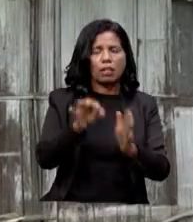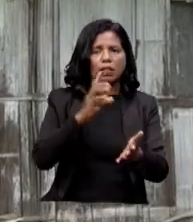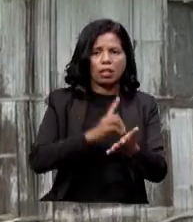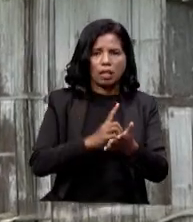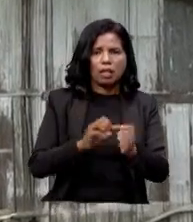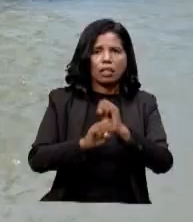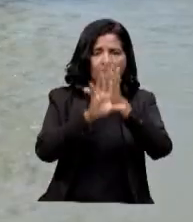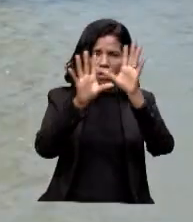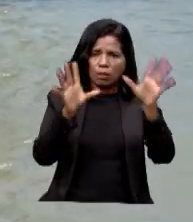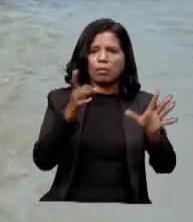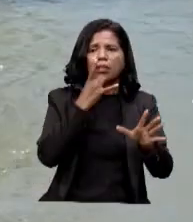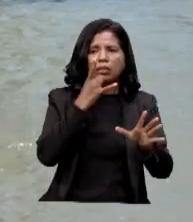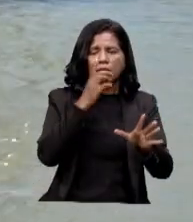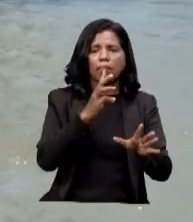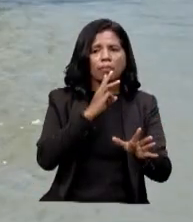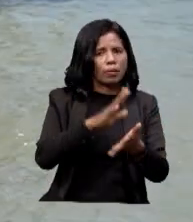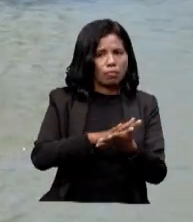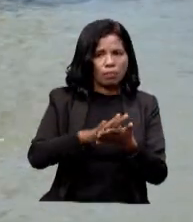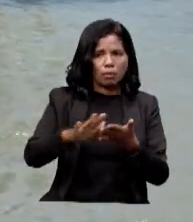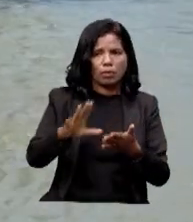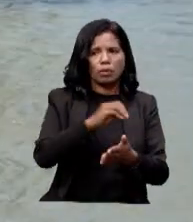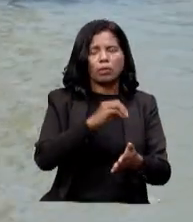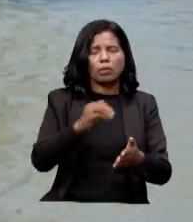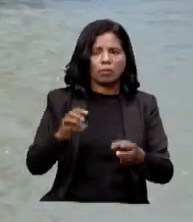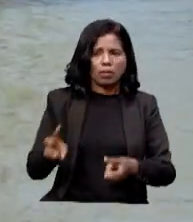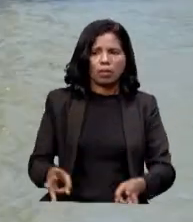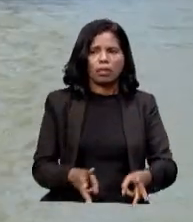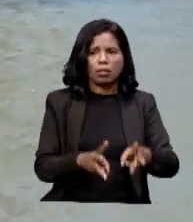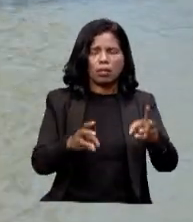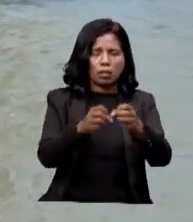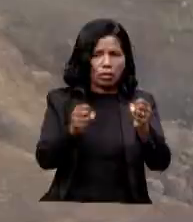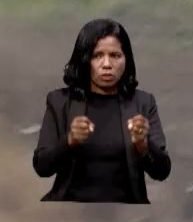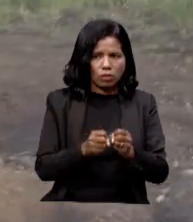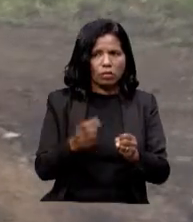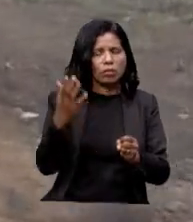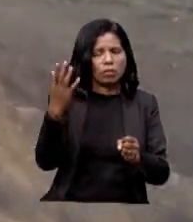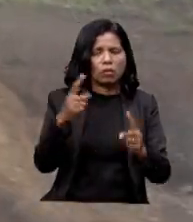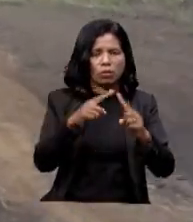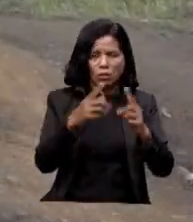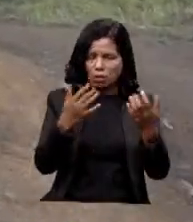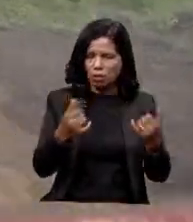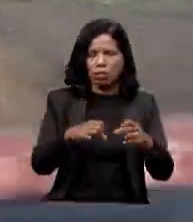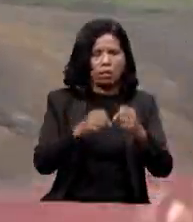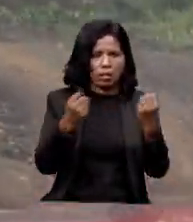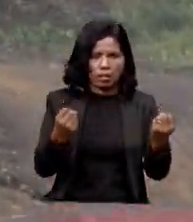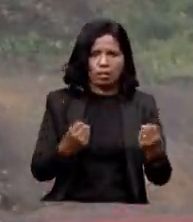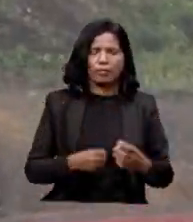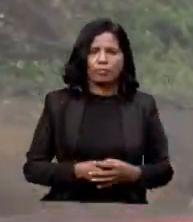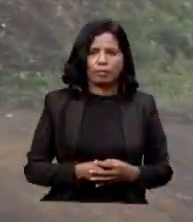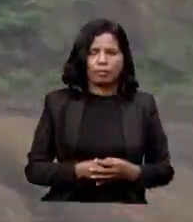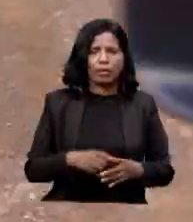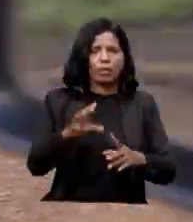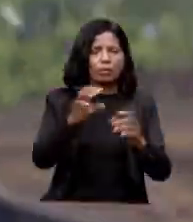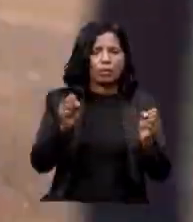eletricidade, facilidade bemos, nomos condição estrada ba suku refere nebe to agora at. Suku